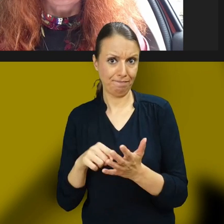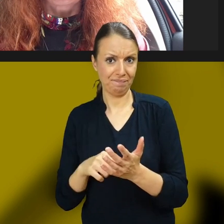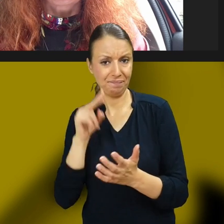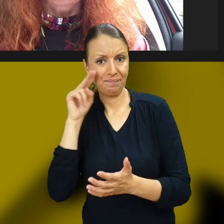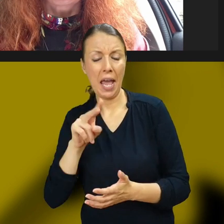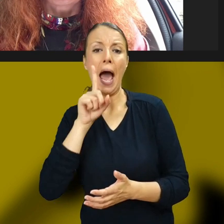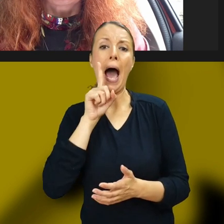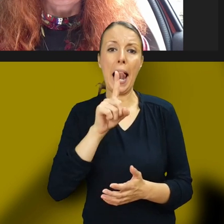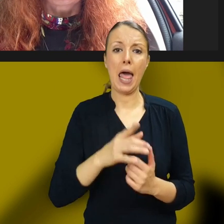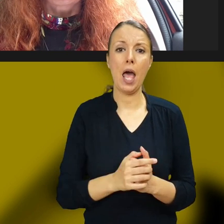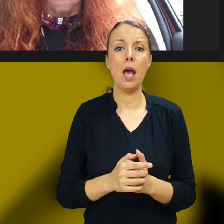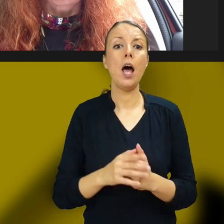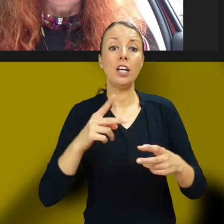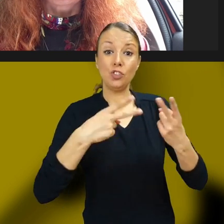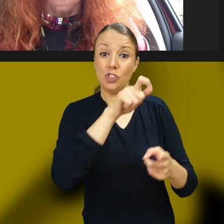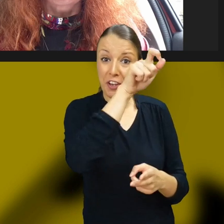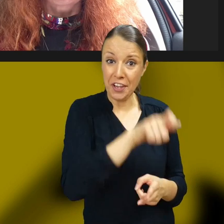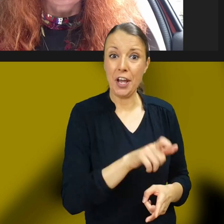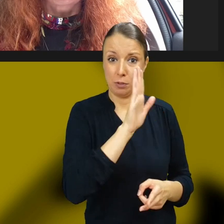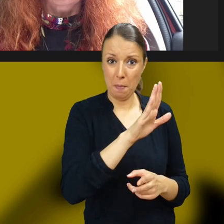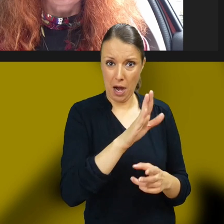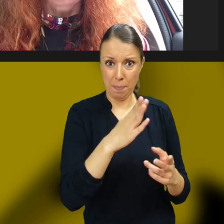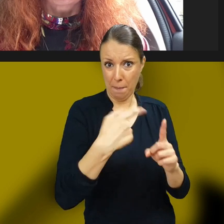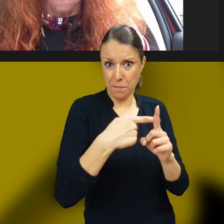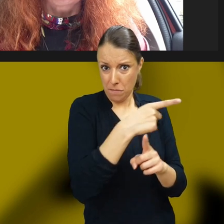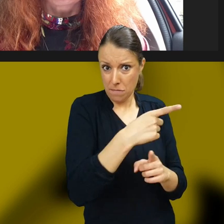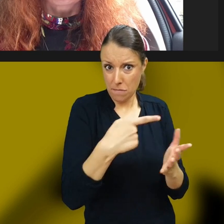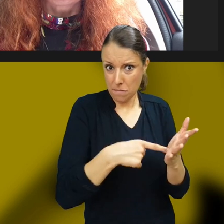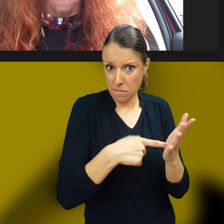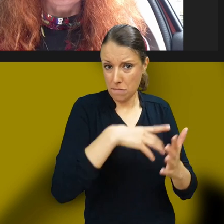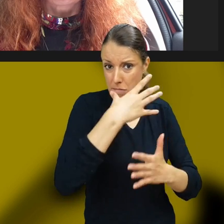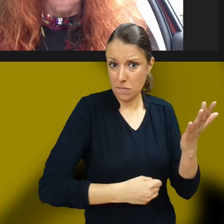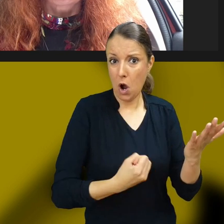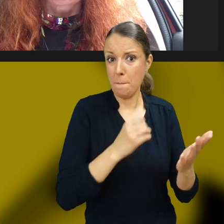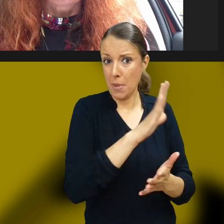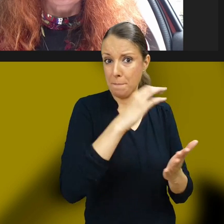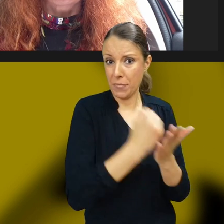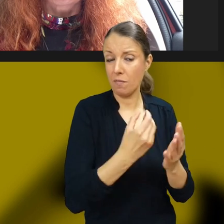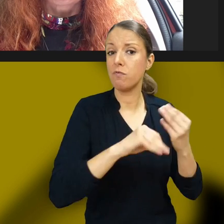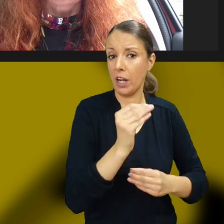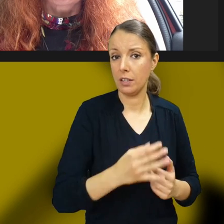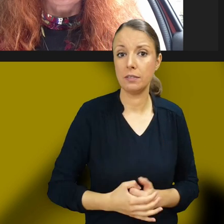proceduralnego dziennikarza w litygacji. Wskazywania, że dziennikarz, zwłaszcza